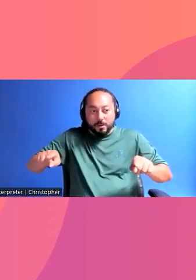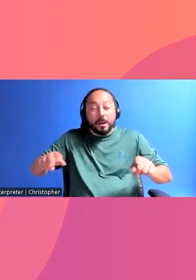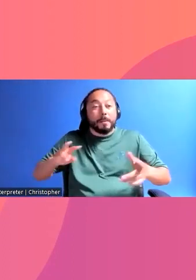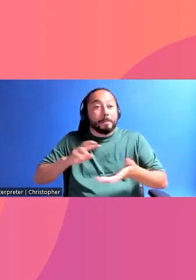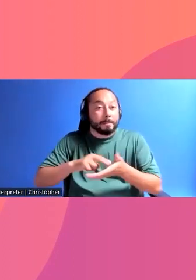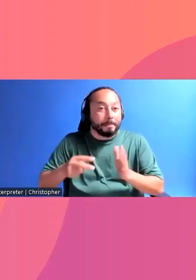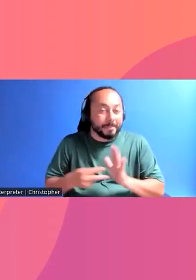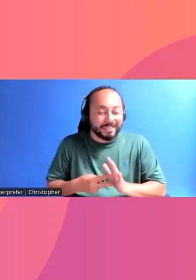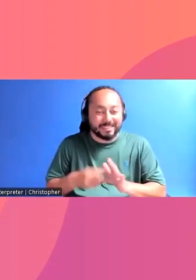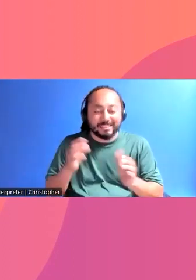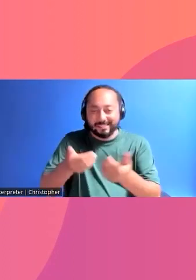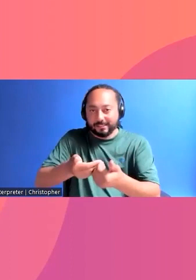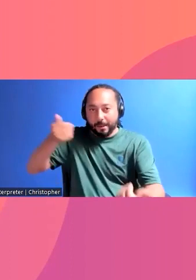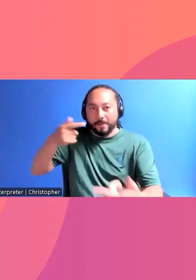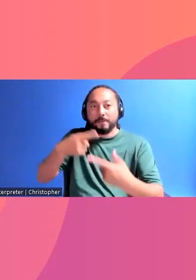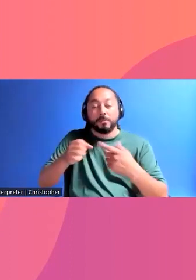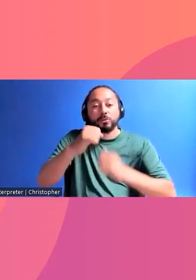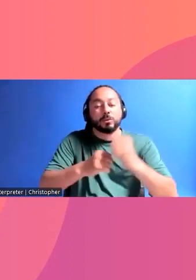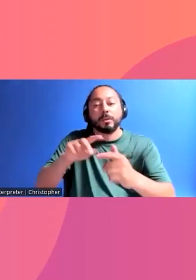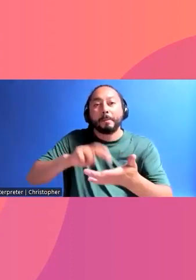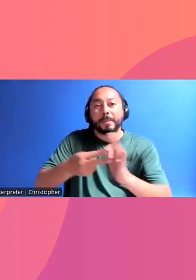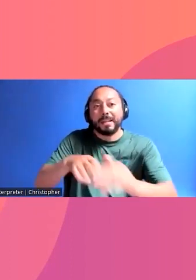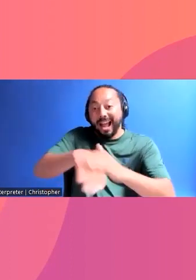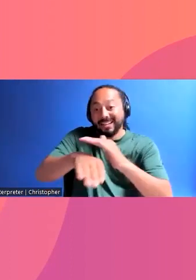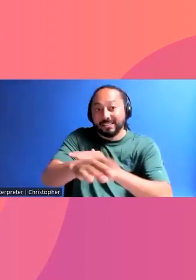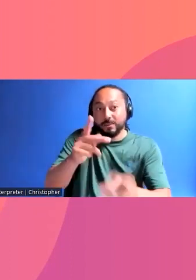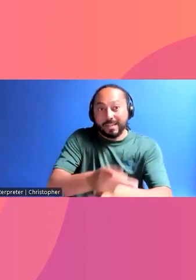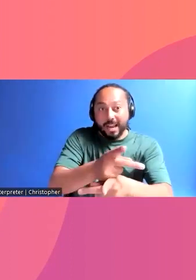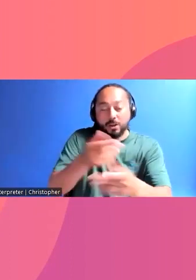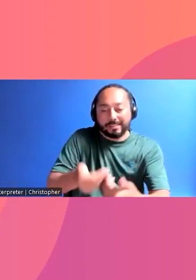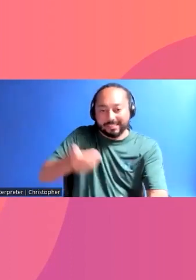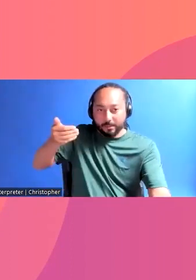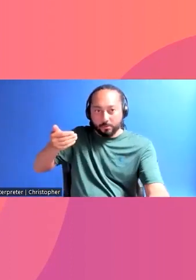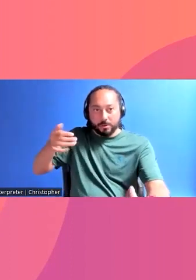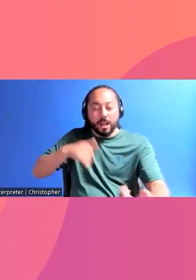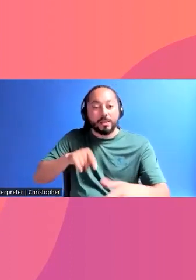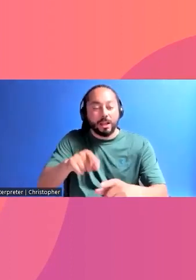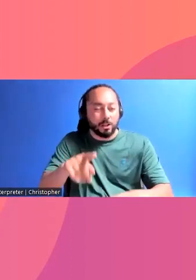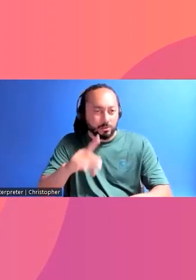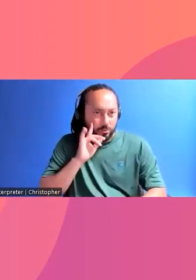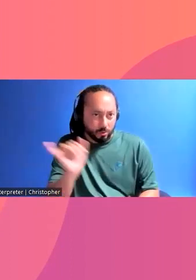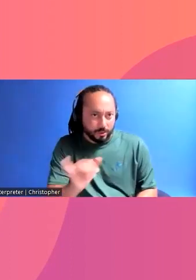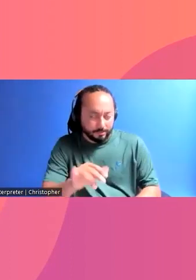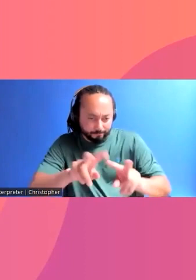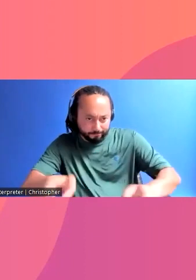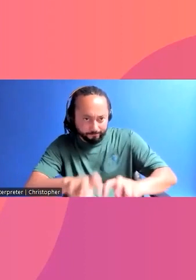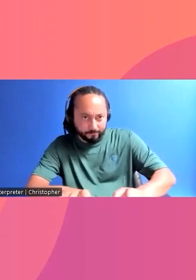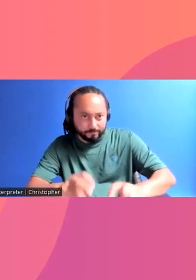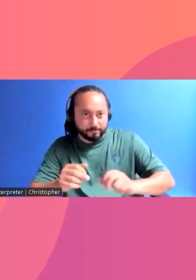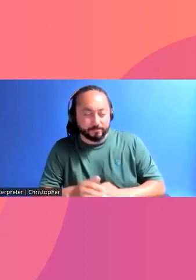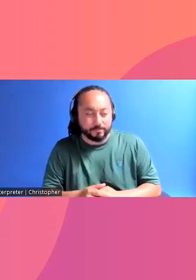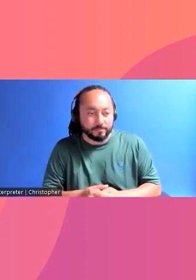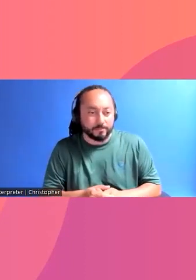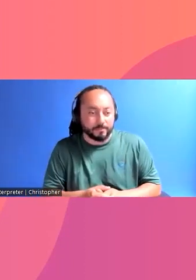Il y a des structures qui dictent l'accès aux soins et à quoi ressemblent